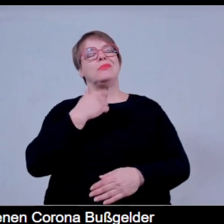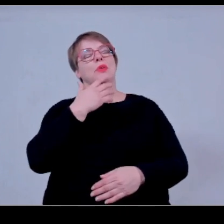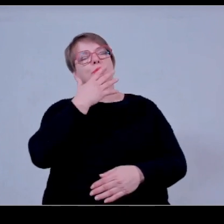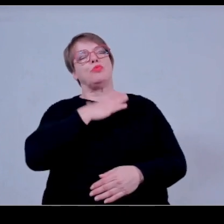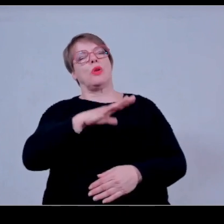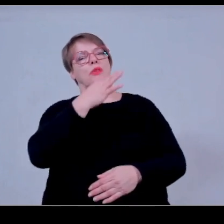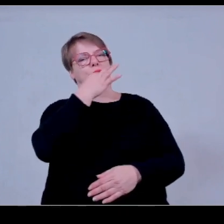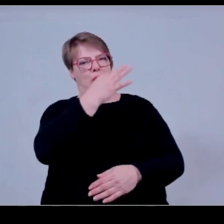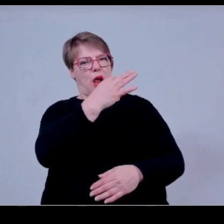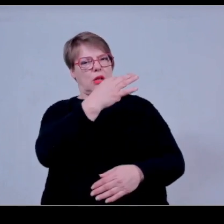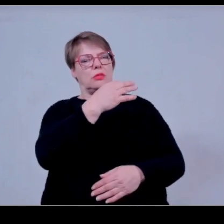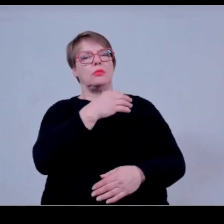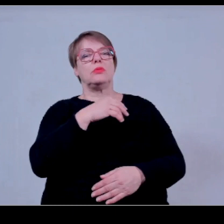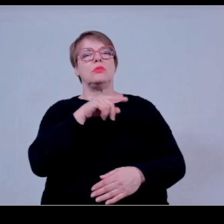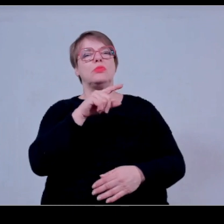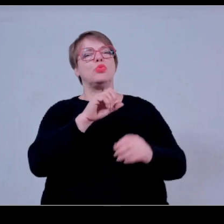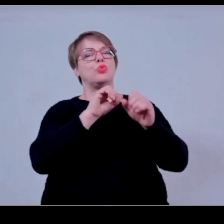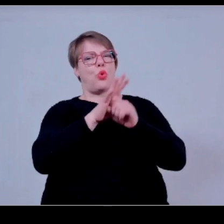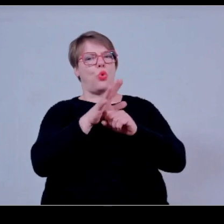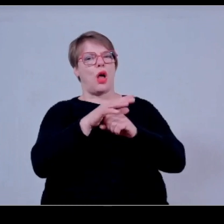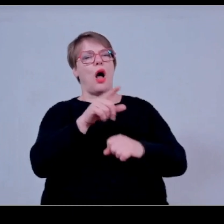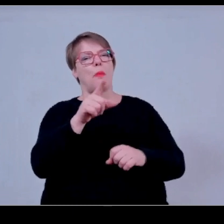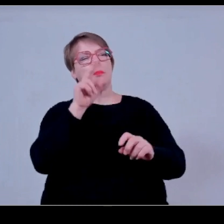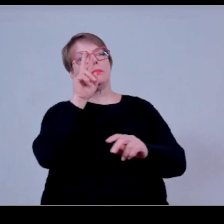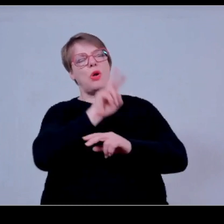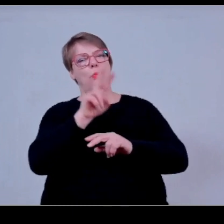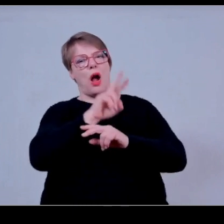23 Prozent Zuwachs an Intensivfällen.